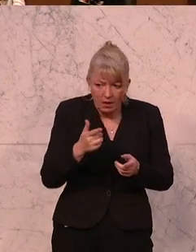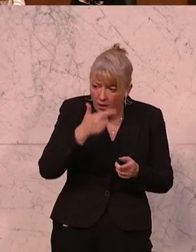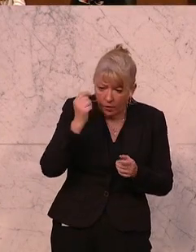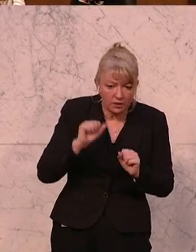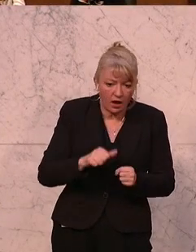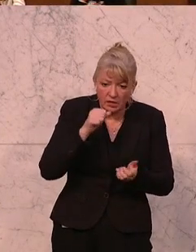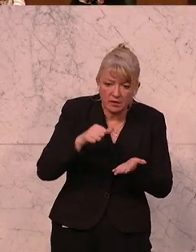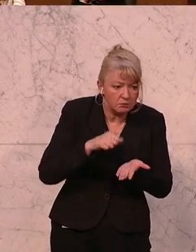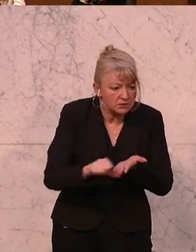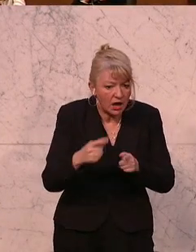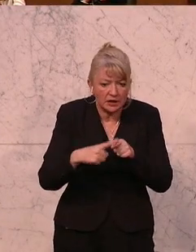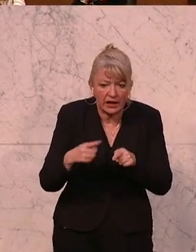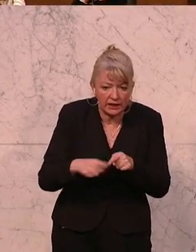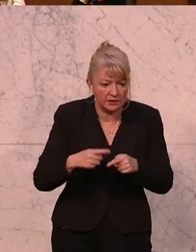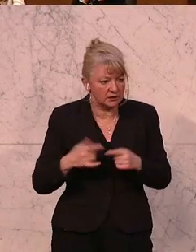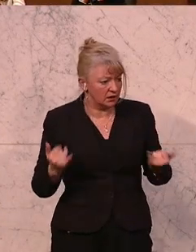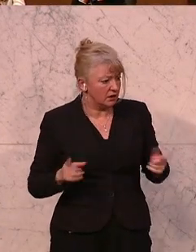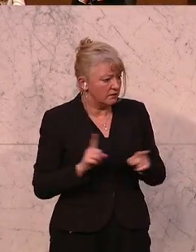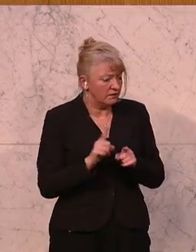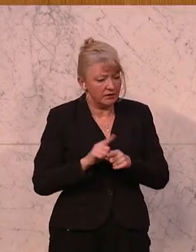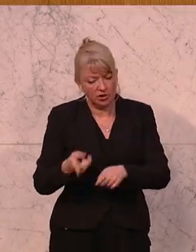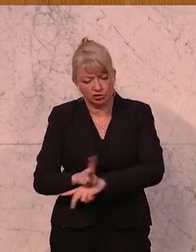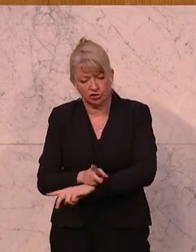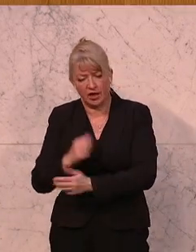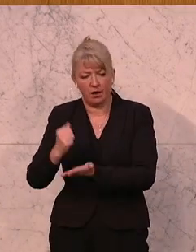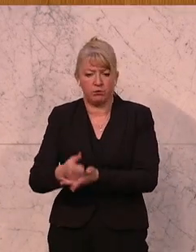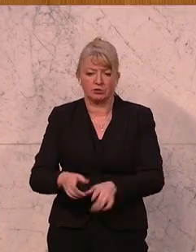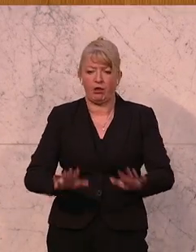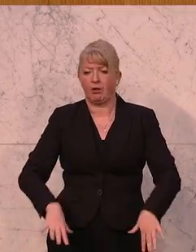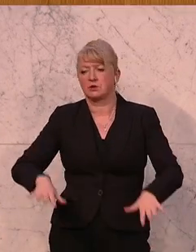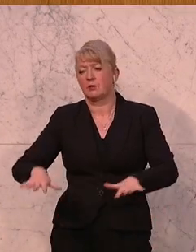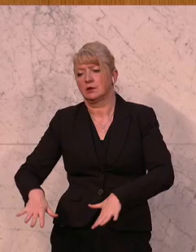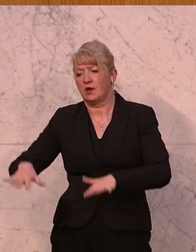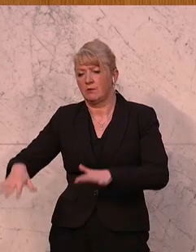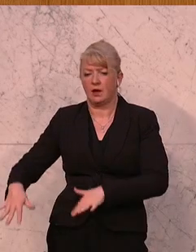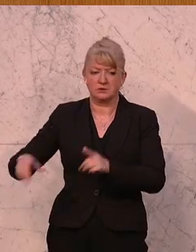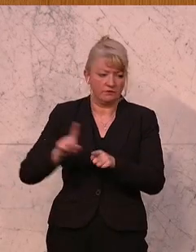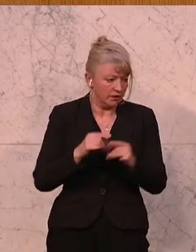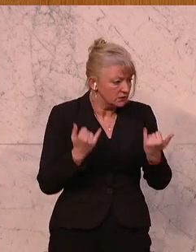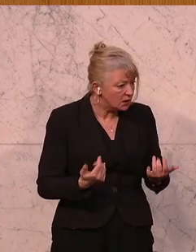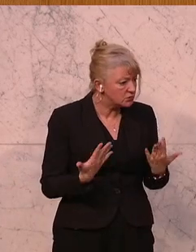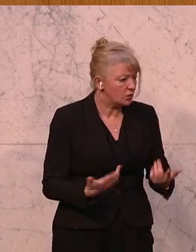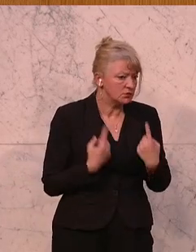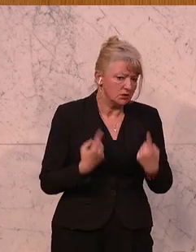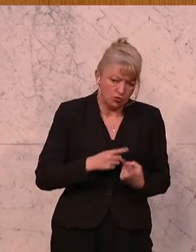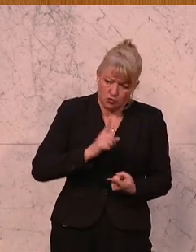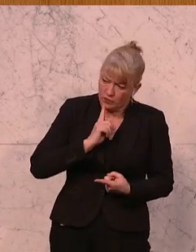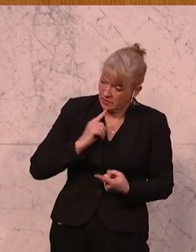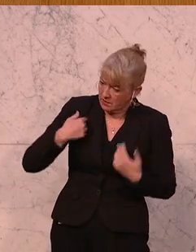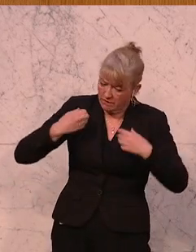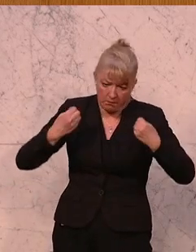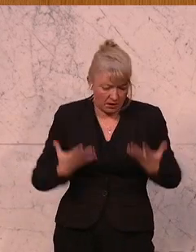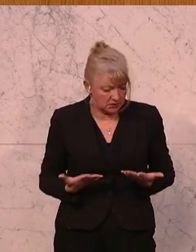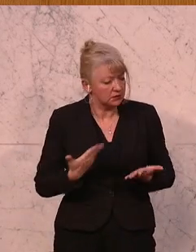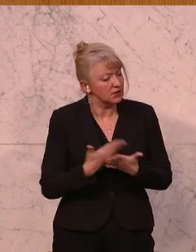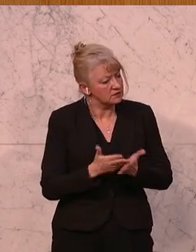diese Schneckenpost, dieses irgendwie konsultieren sich gegenseitig und blockieren, das hat uns in diese Situation gebracht, dass viel zu wenig passiert ist. Und deswegen darf ich